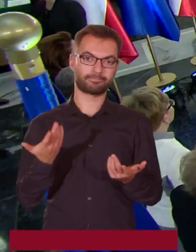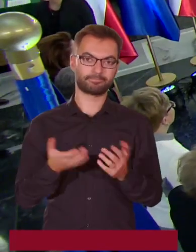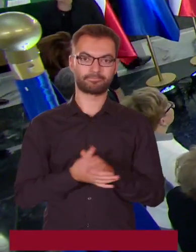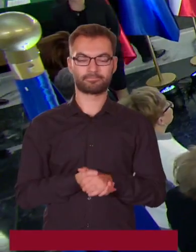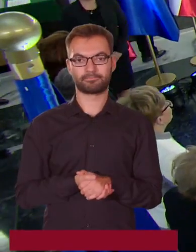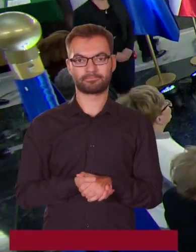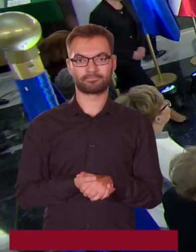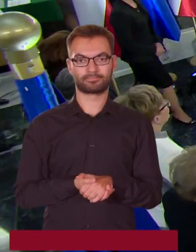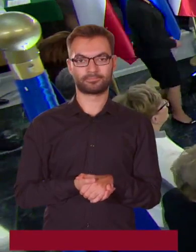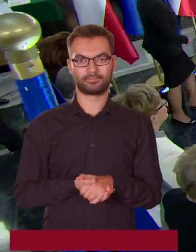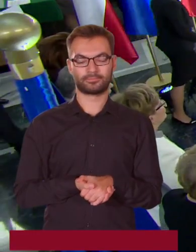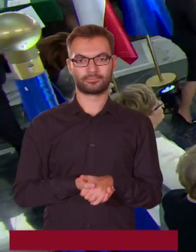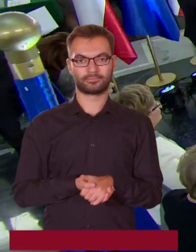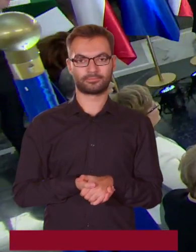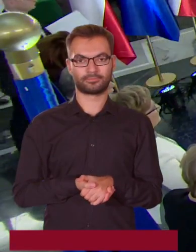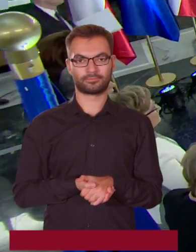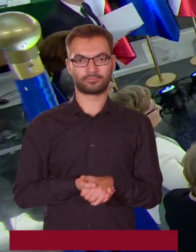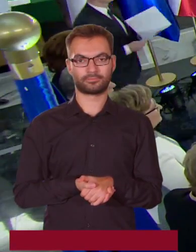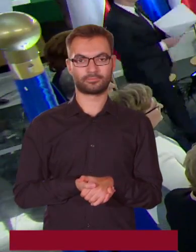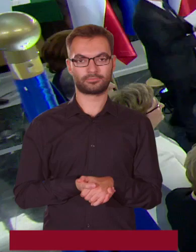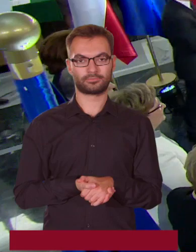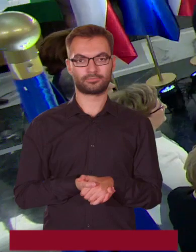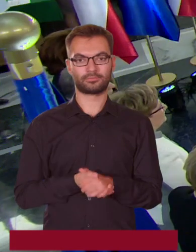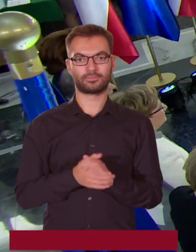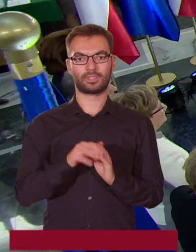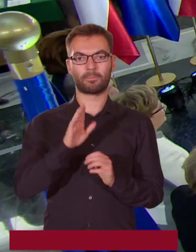W takim razie poproszę pana Bartosza Adama Arłukowicza.